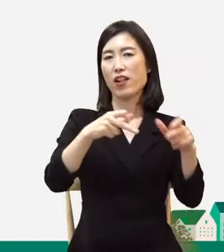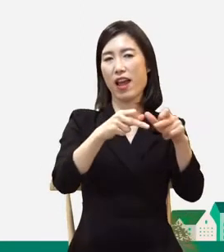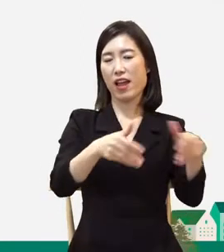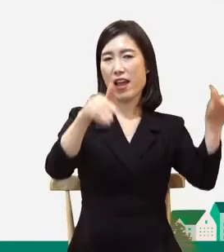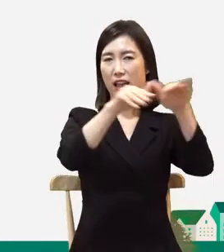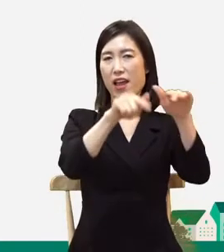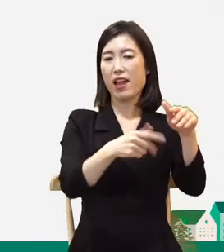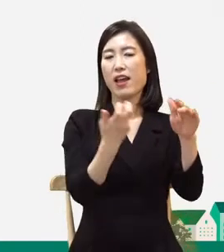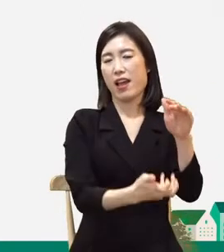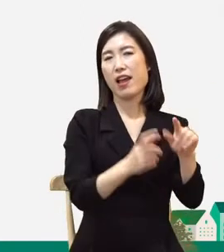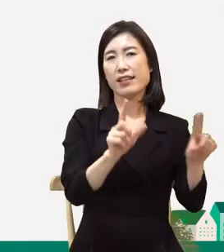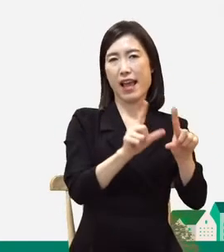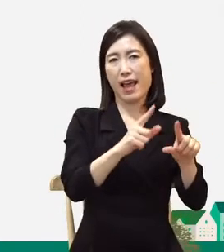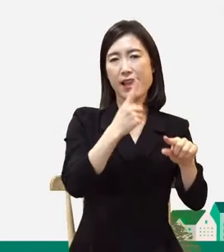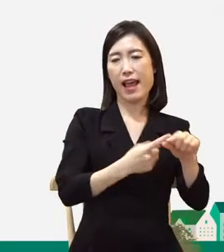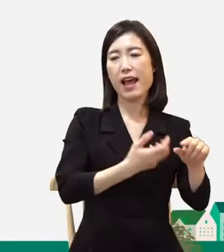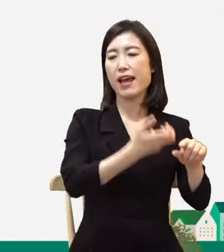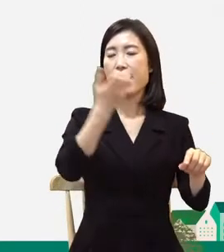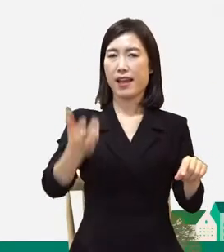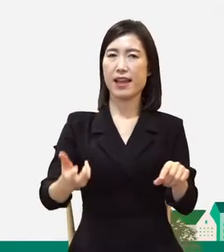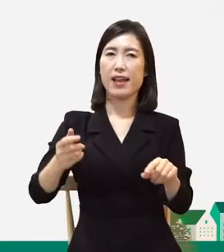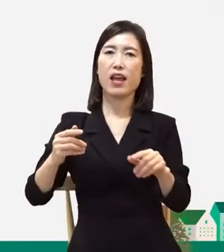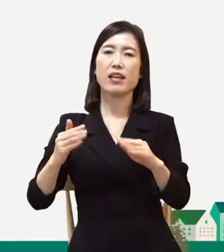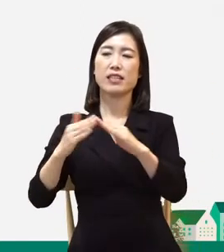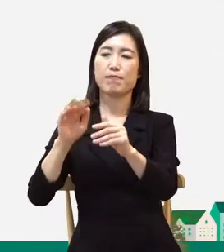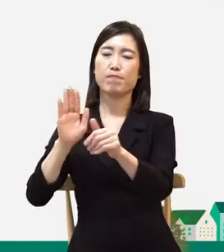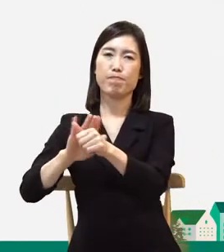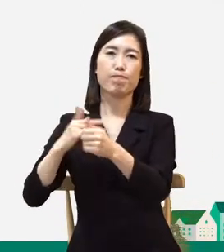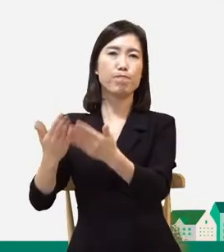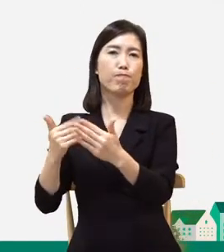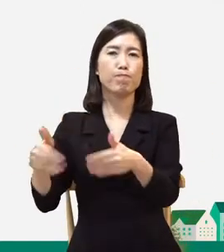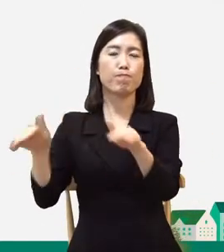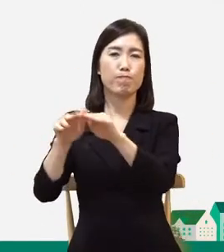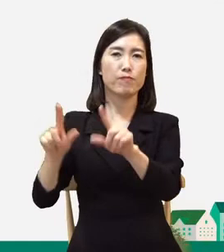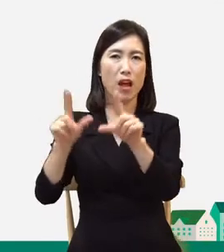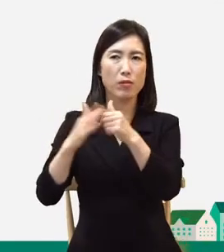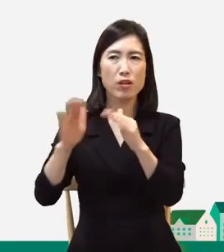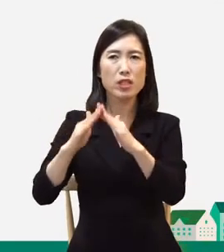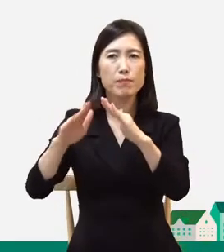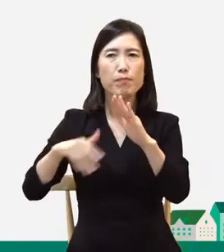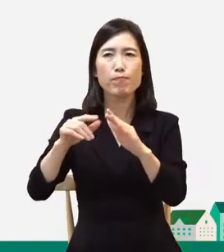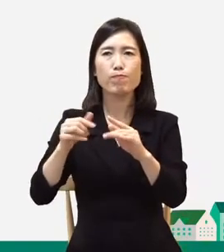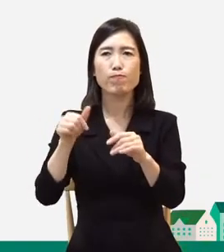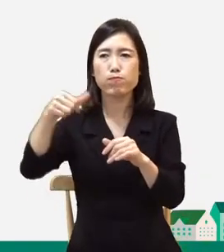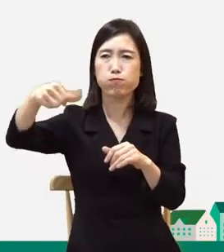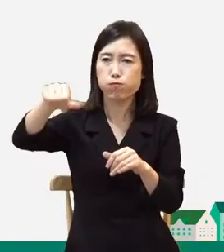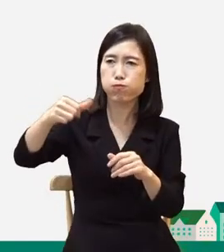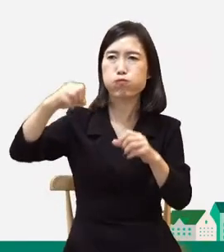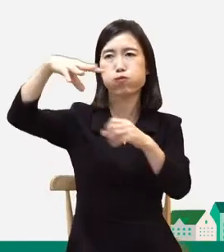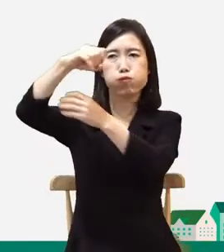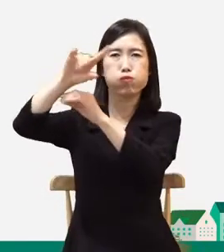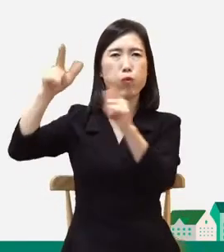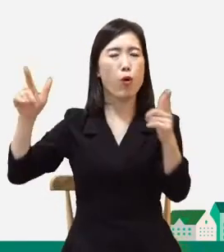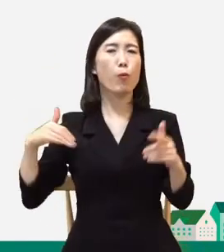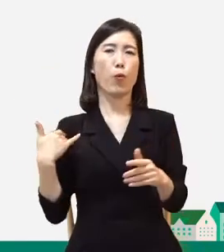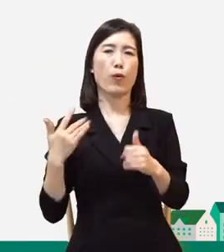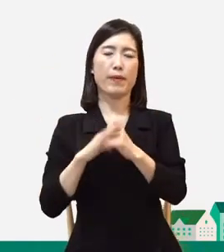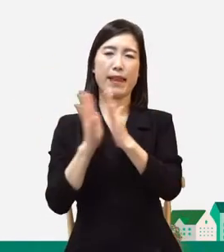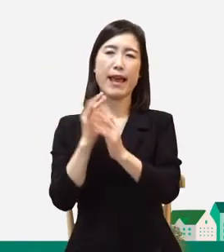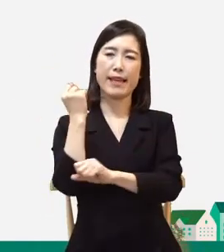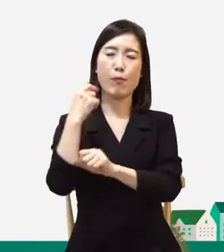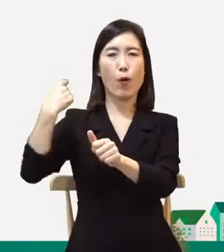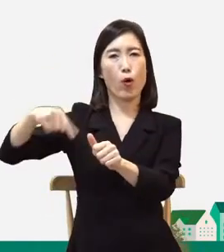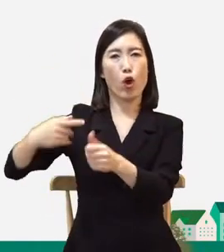후에 자립정착금을 지원을 하면 저희 센터에서는 행복 플래너, 스마트 홈 케어 서비스, 정서 지원, 누리카 등을 이제 그 제공을